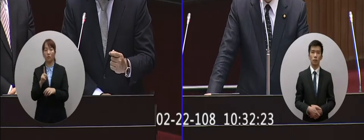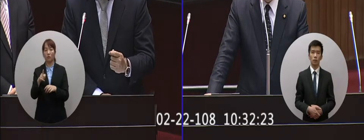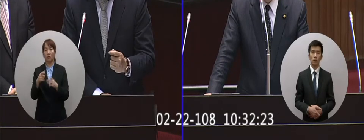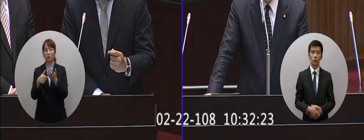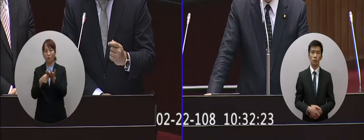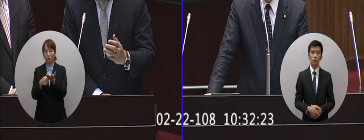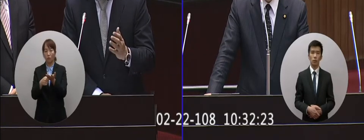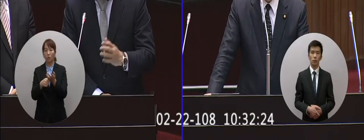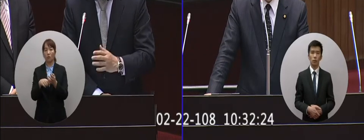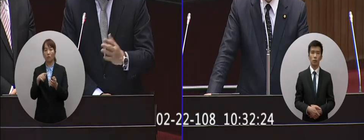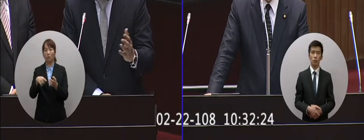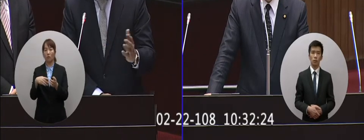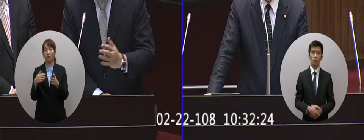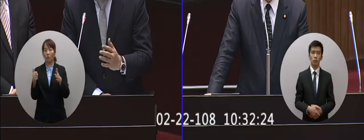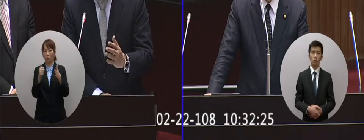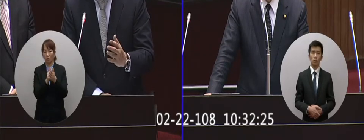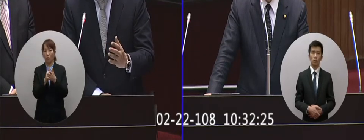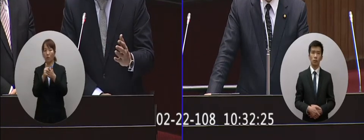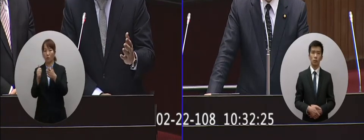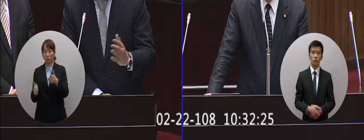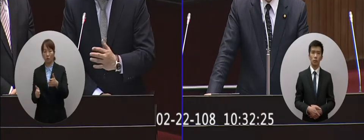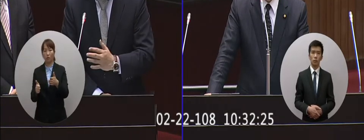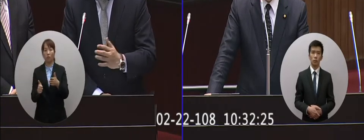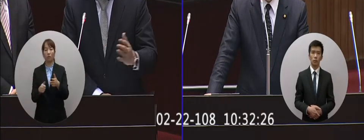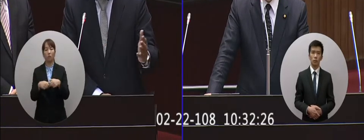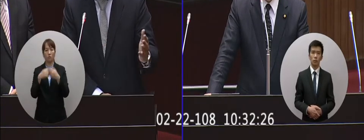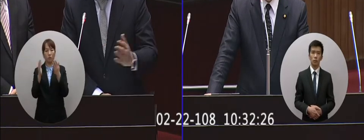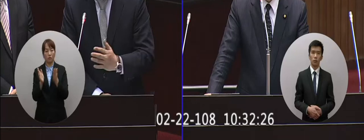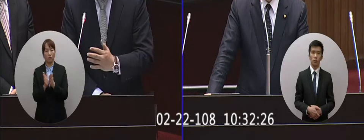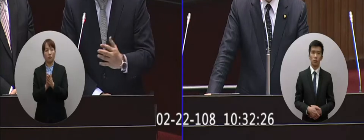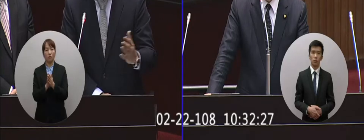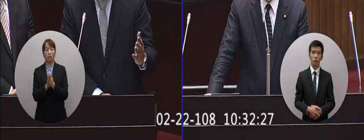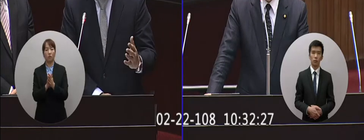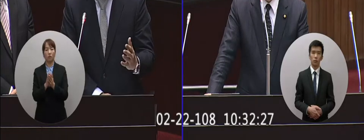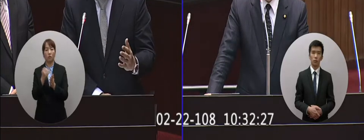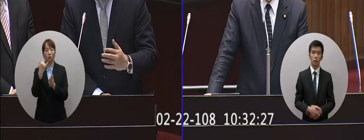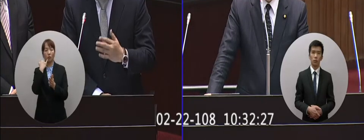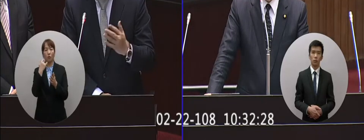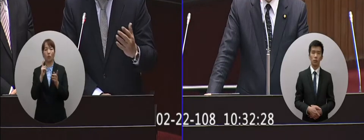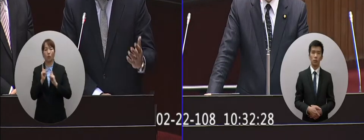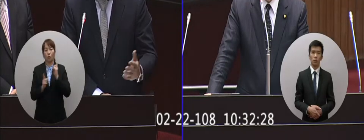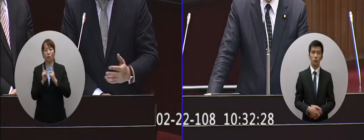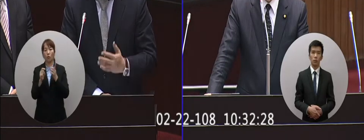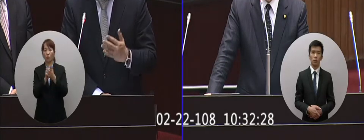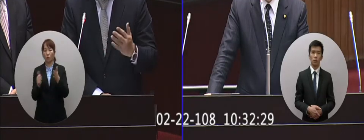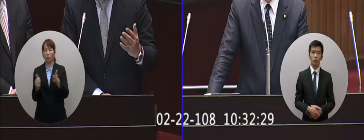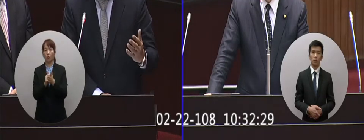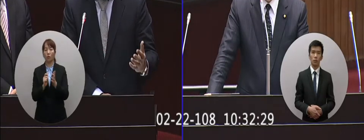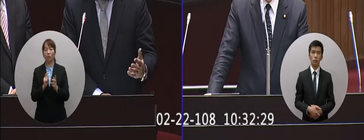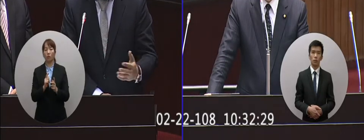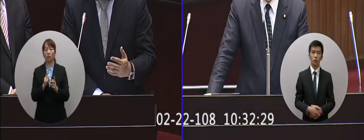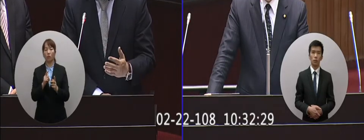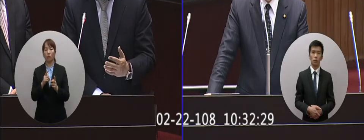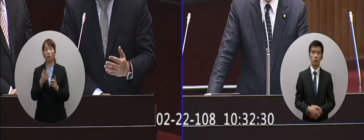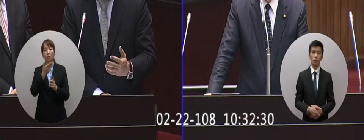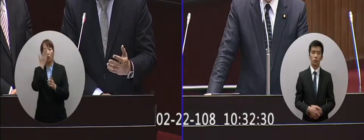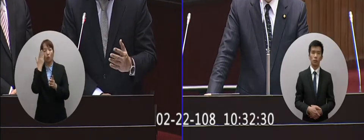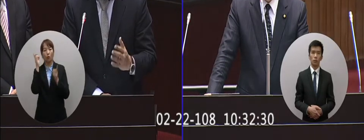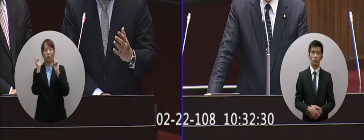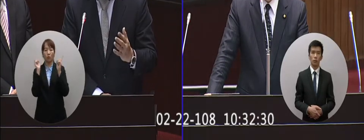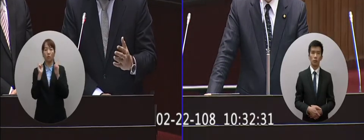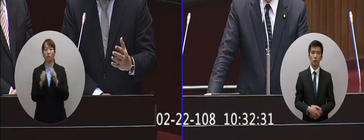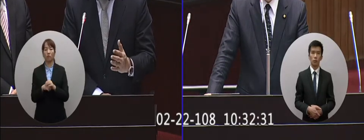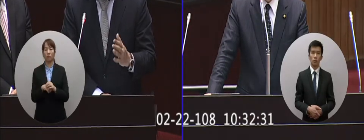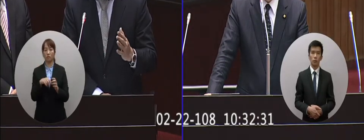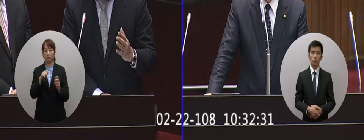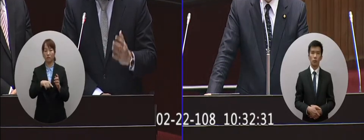票证的系统，让它上车下车啊，可以啊，就是无限可以这个来观光。那